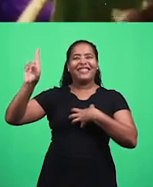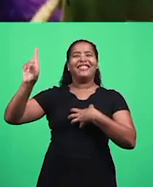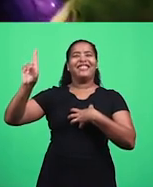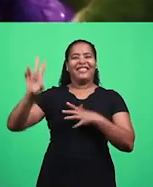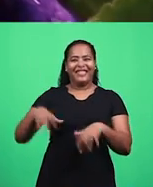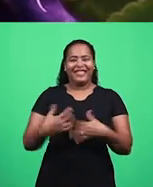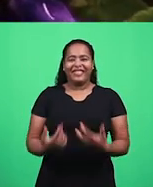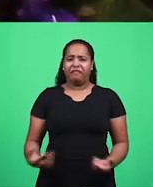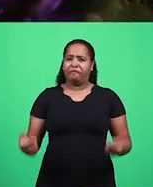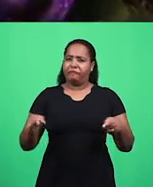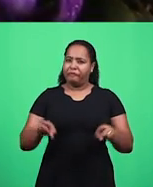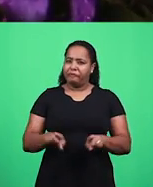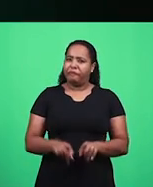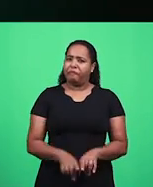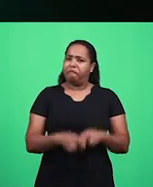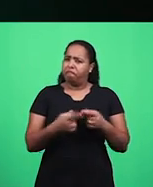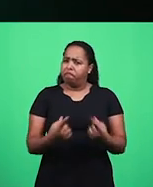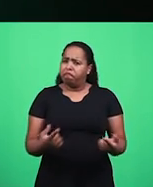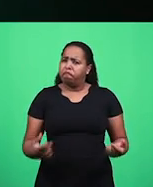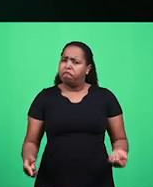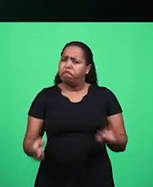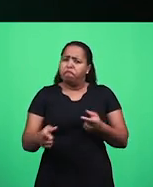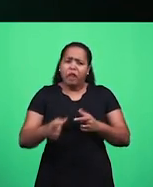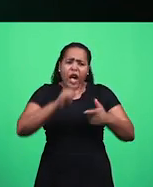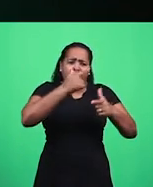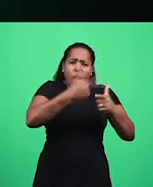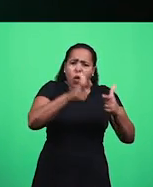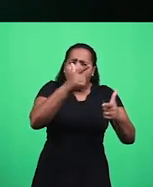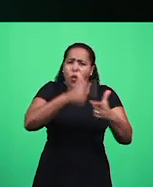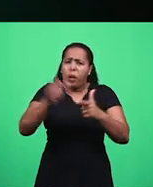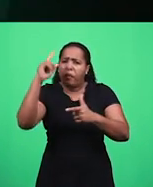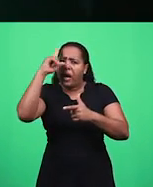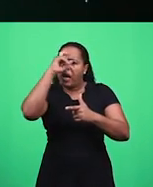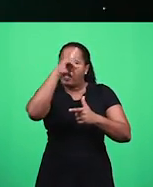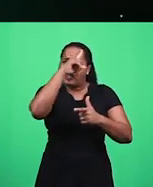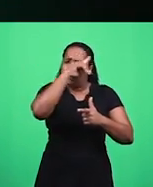И я не смотрю на обстоятельства, нет.